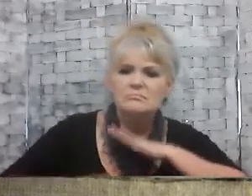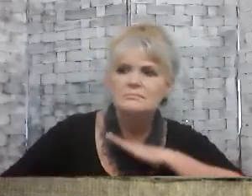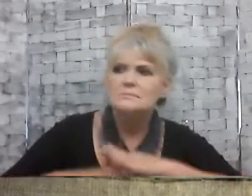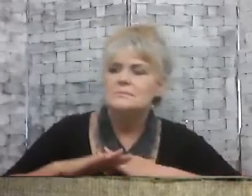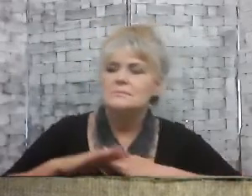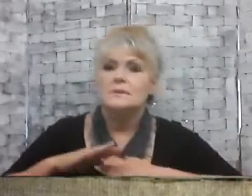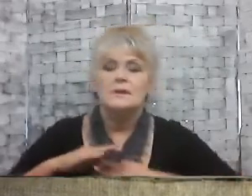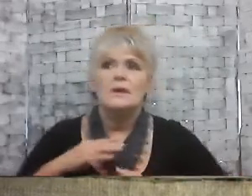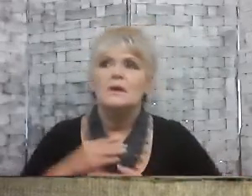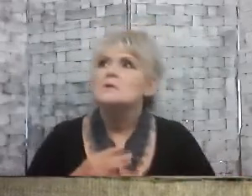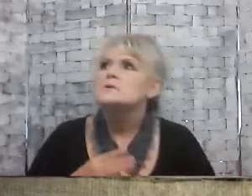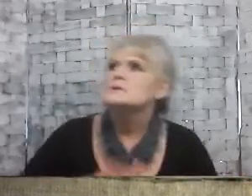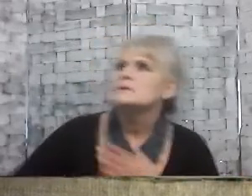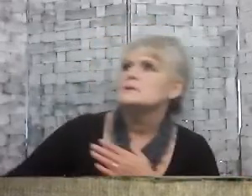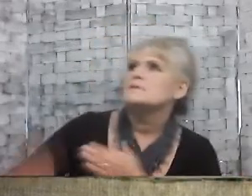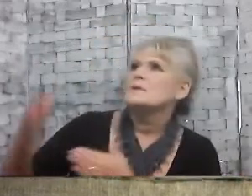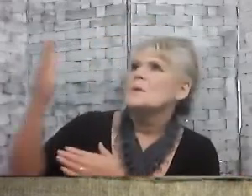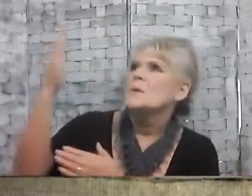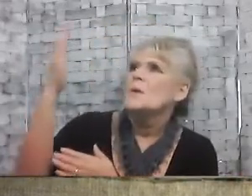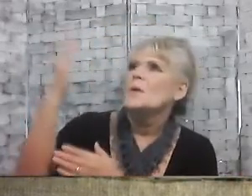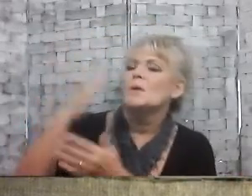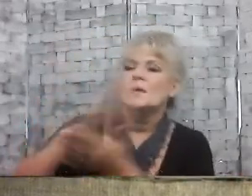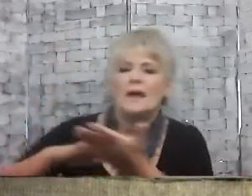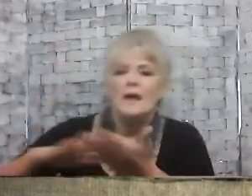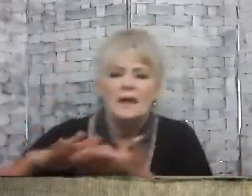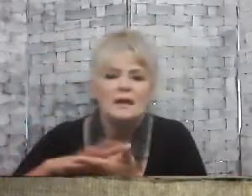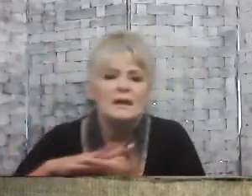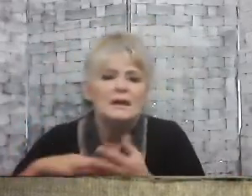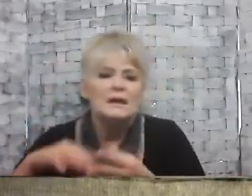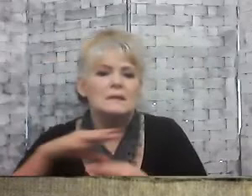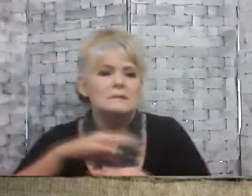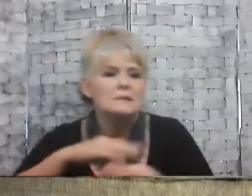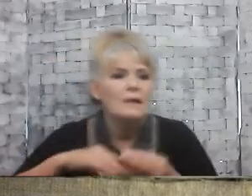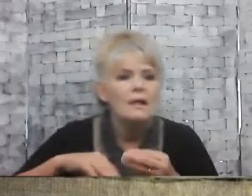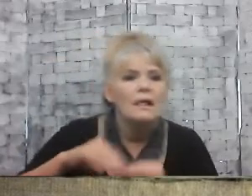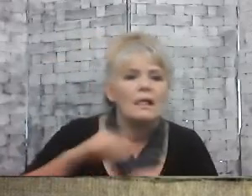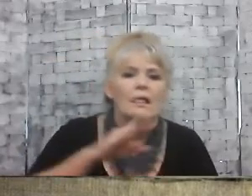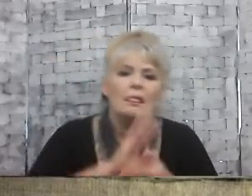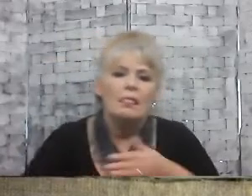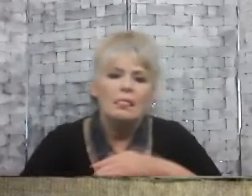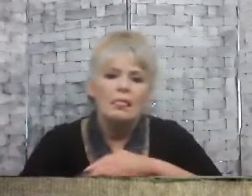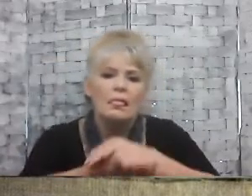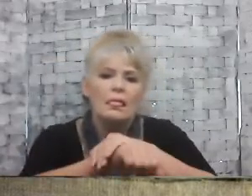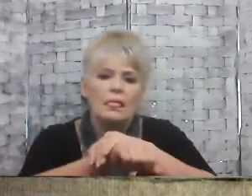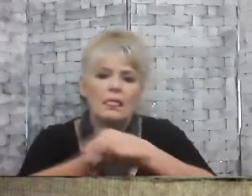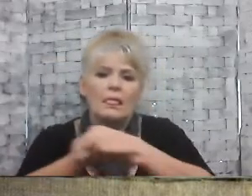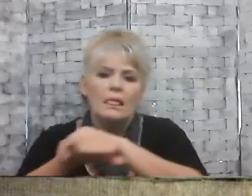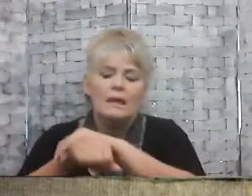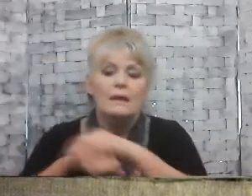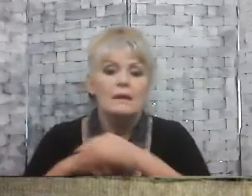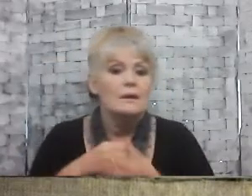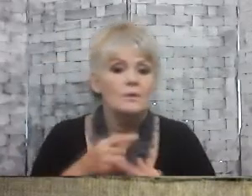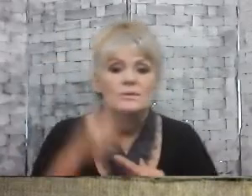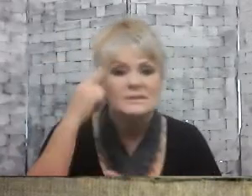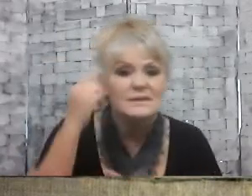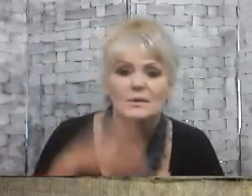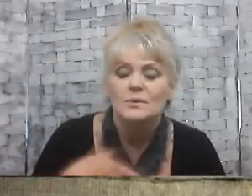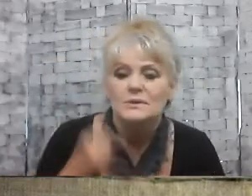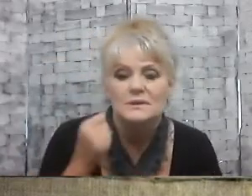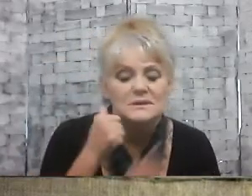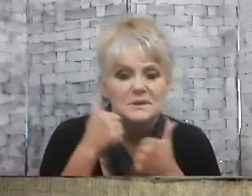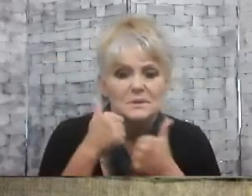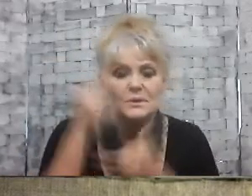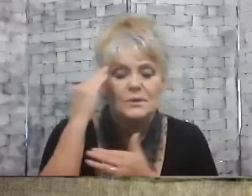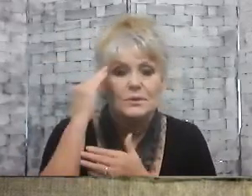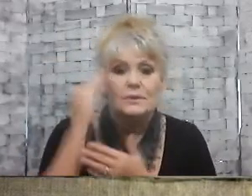die groot story van Jesus en die Heilige Gees en die Koninkryk en dan sukkel ons om te bid. En wat doen ons? Ons